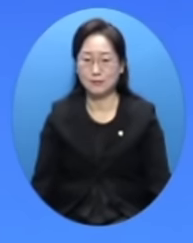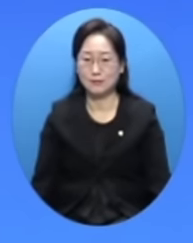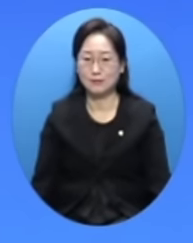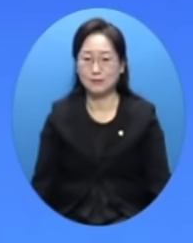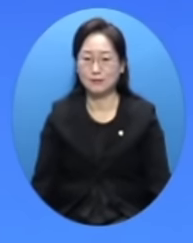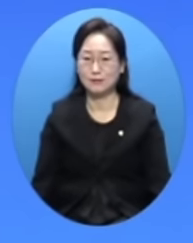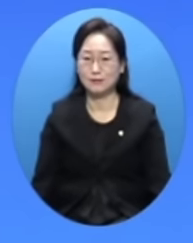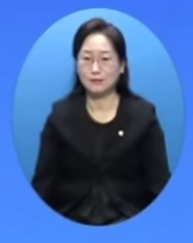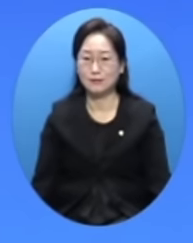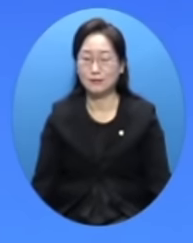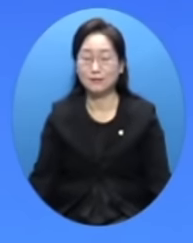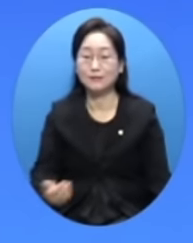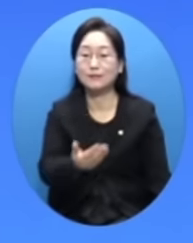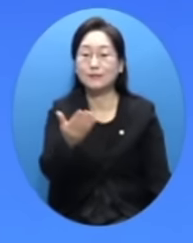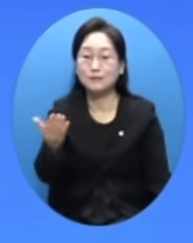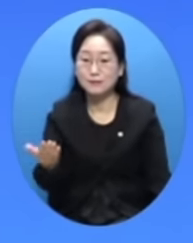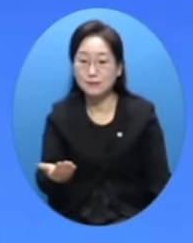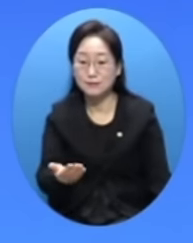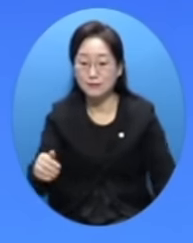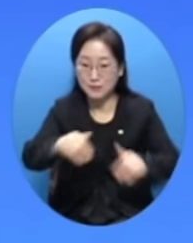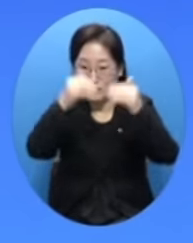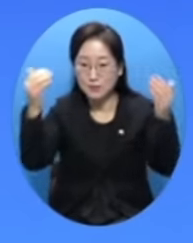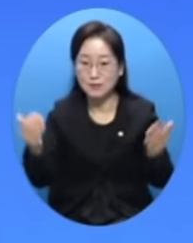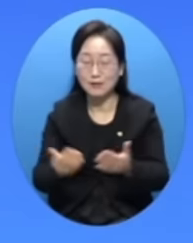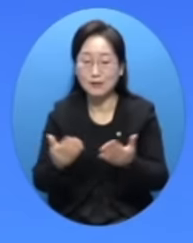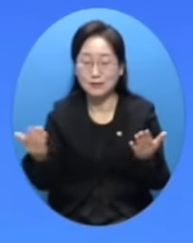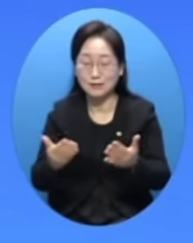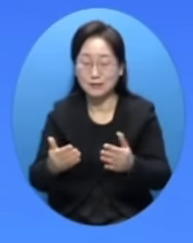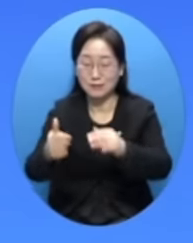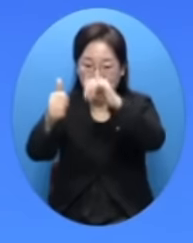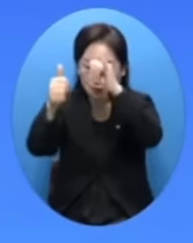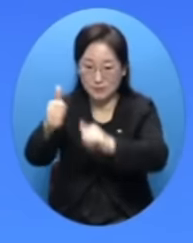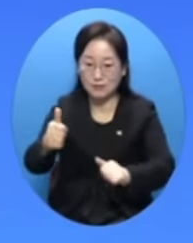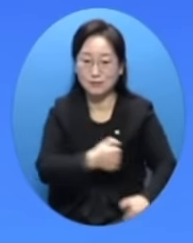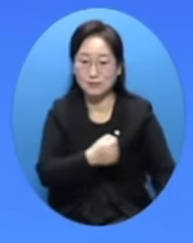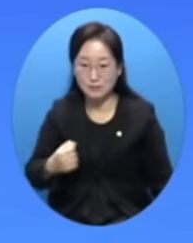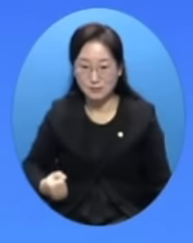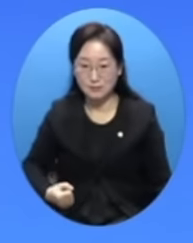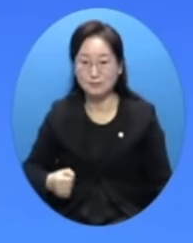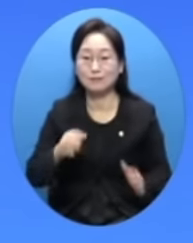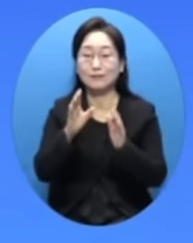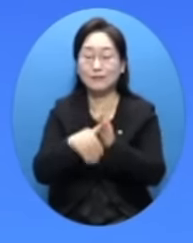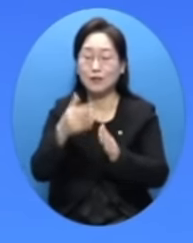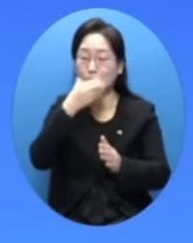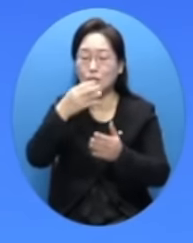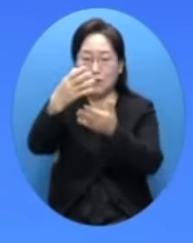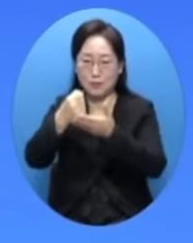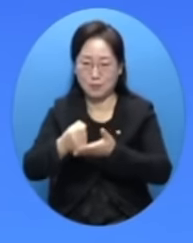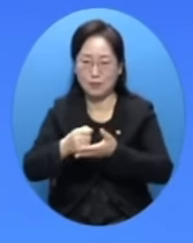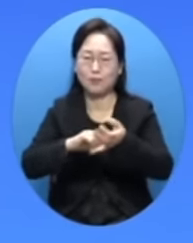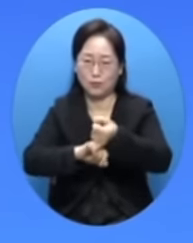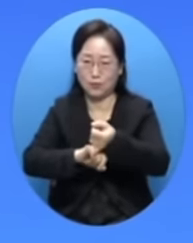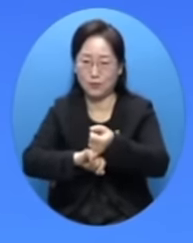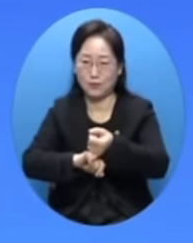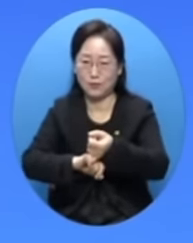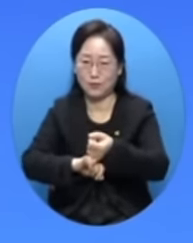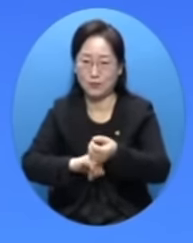됩니다 여러분 모든에 충성하고 헌신할 때 복을 받게 되는